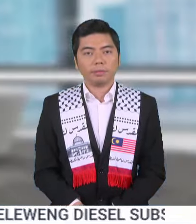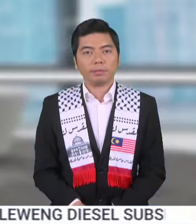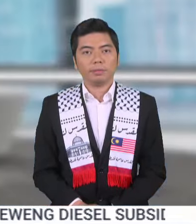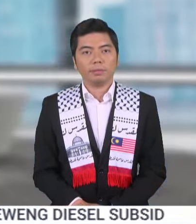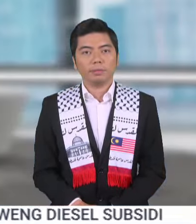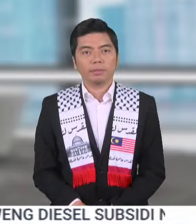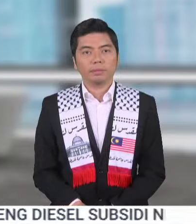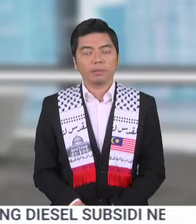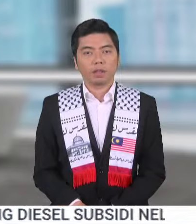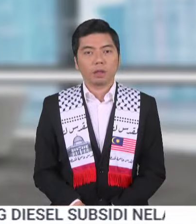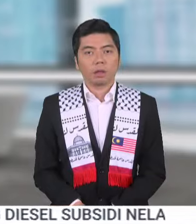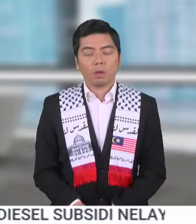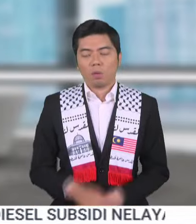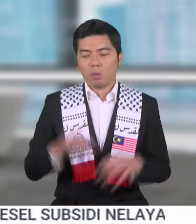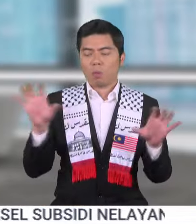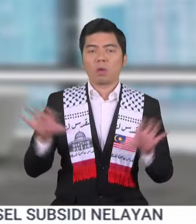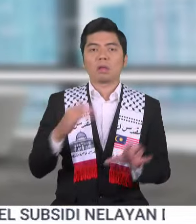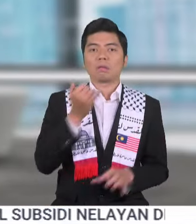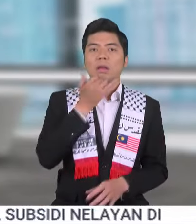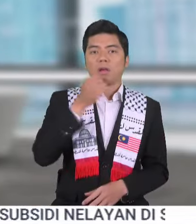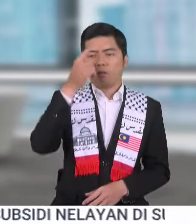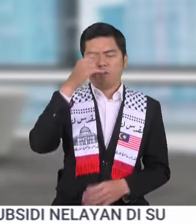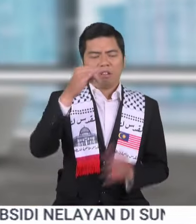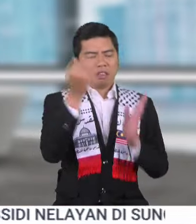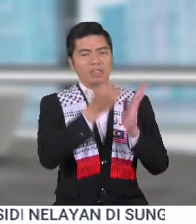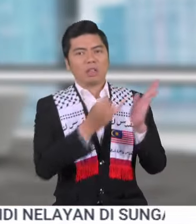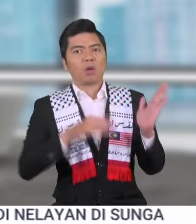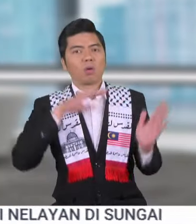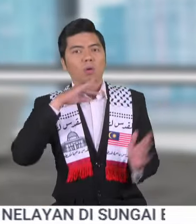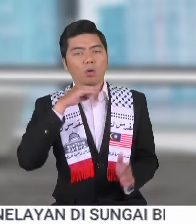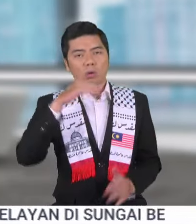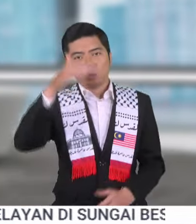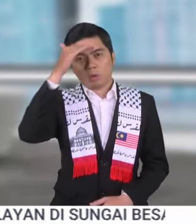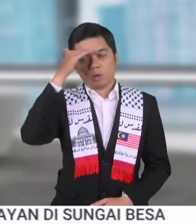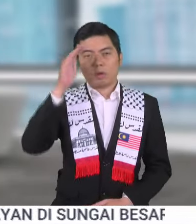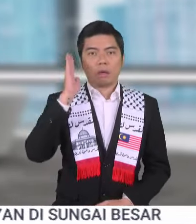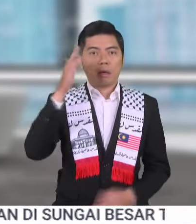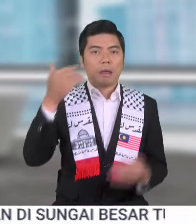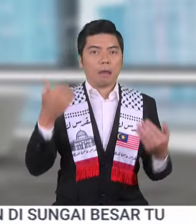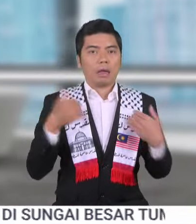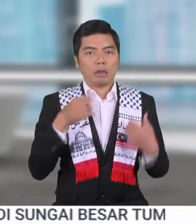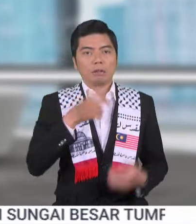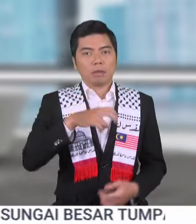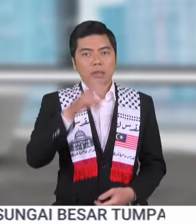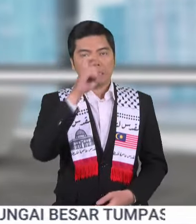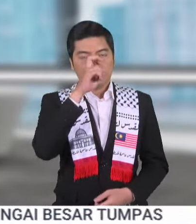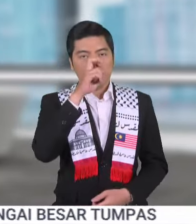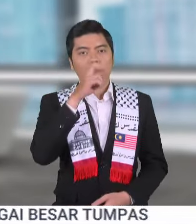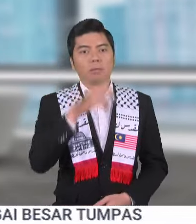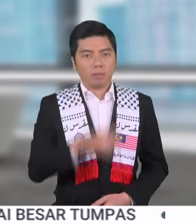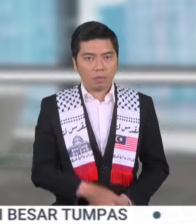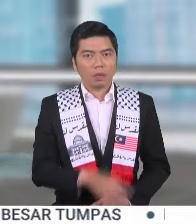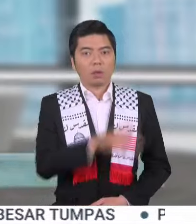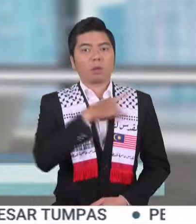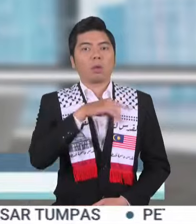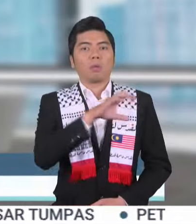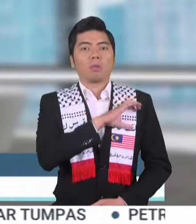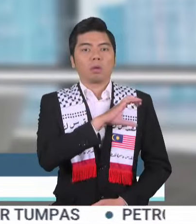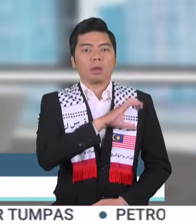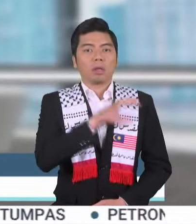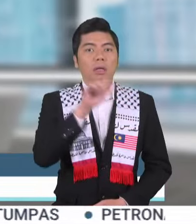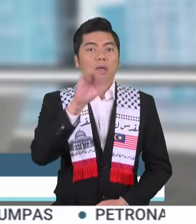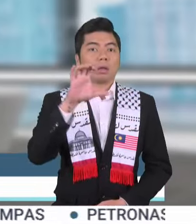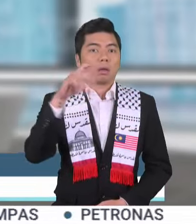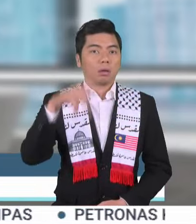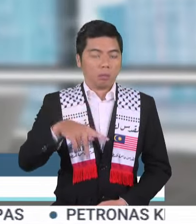Mersing pelaku vandalisme di Johor Bahru bakal berdepan tindakan tegas ketua polis daerah Johor Bahru Selatan acp Rau